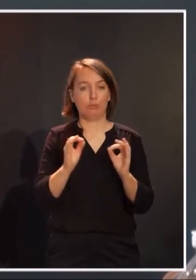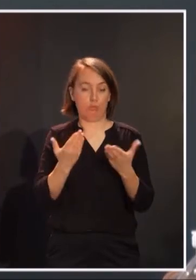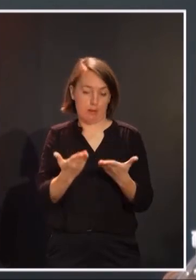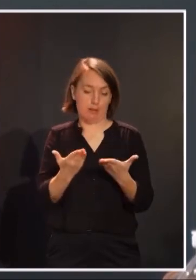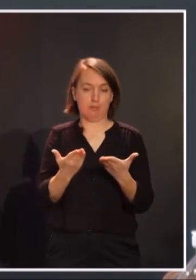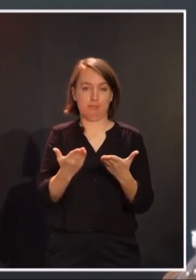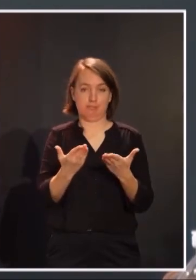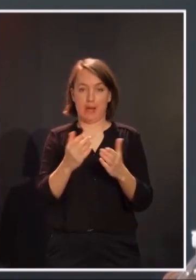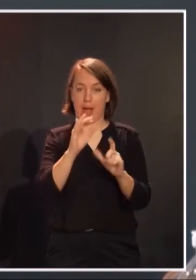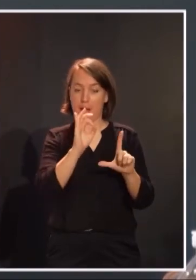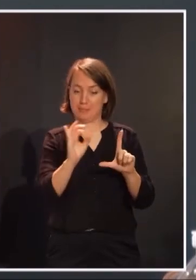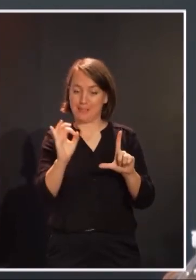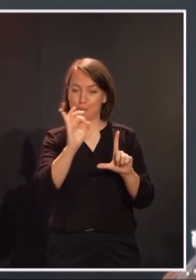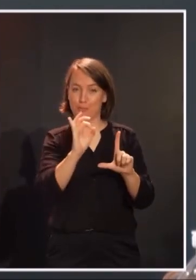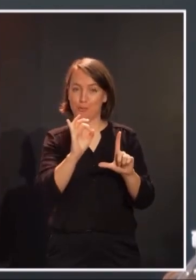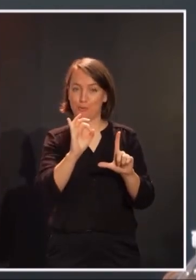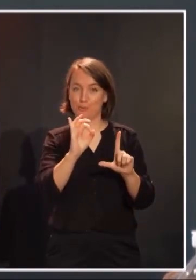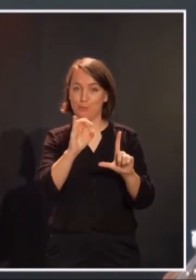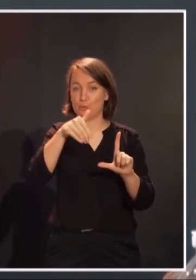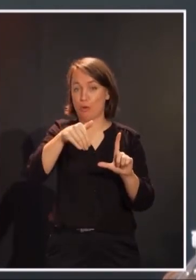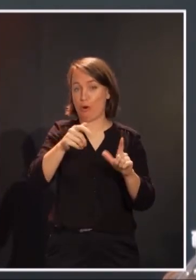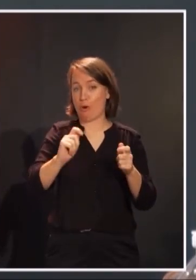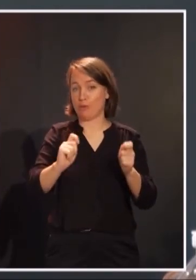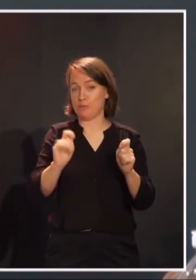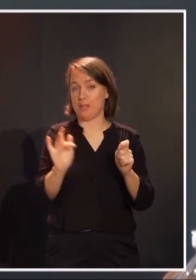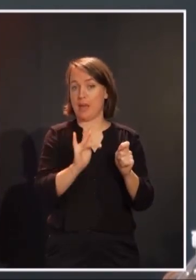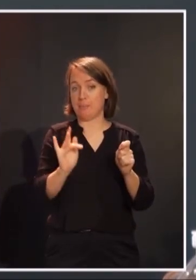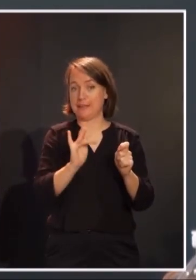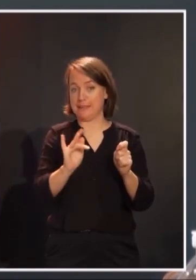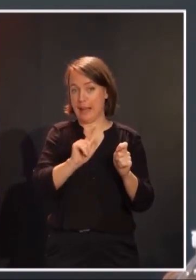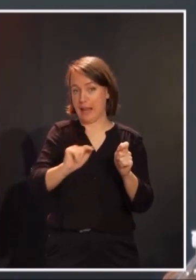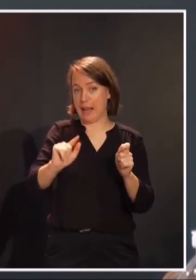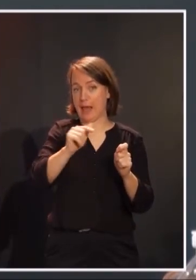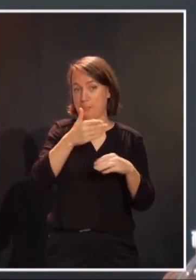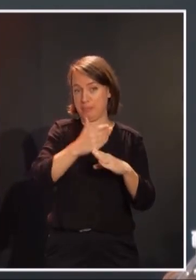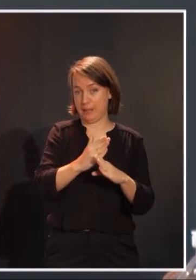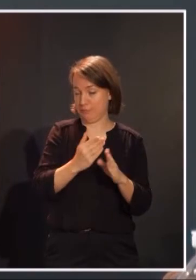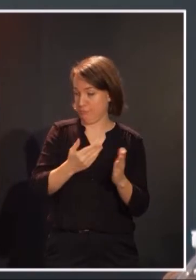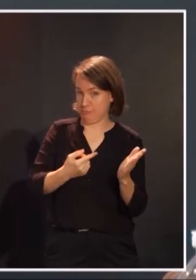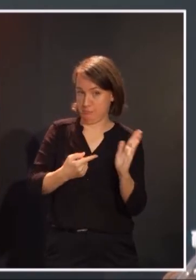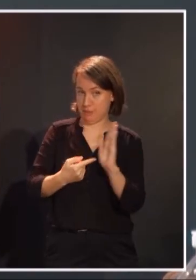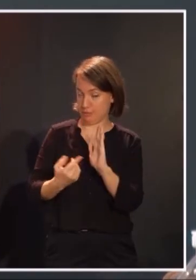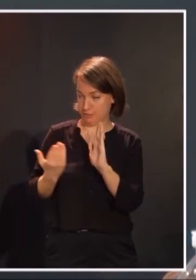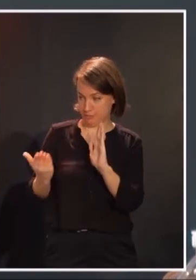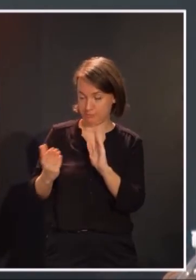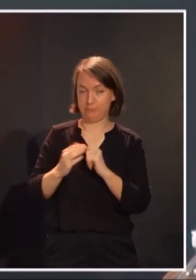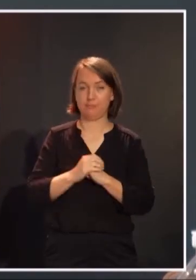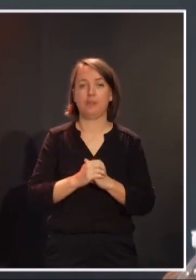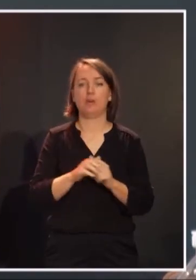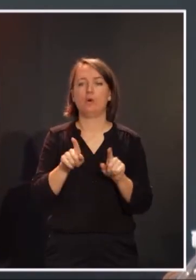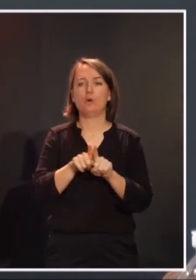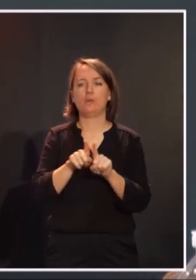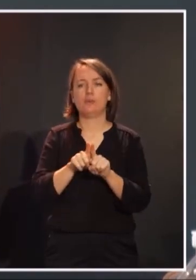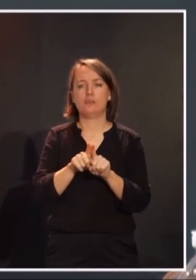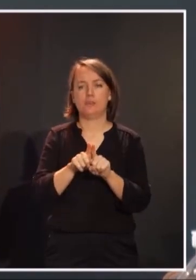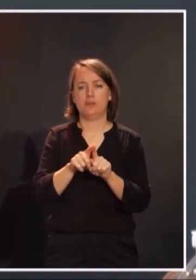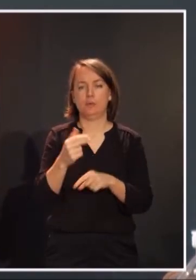présentées à Eva et qui sont installées sur son iPad. Et puis, elle va aussi utiliser l'Apple Pencil